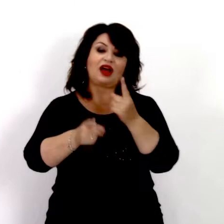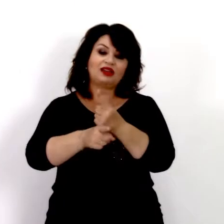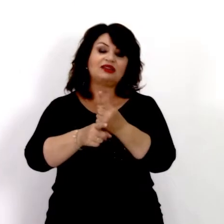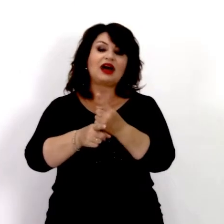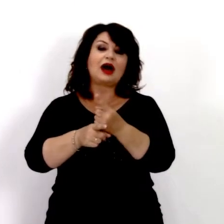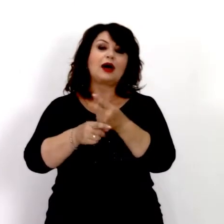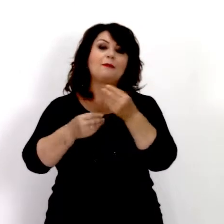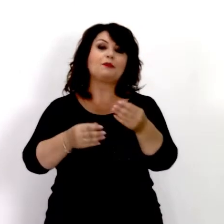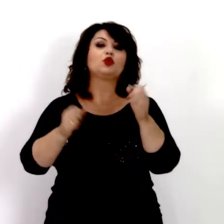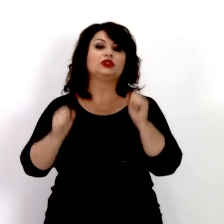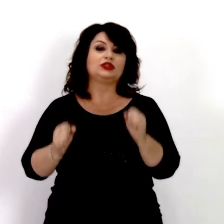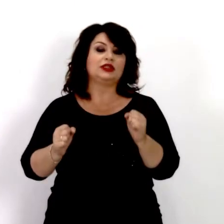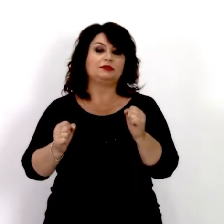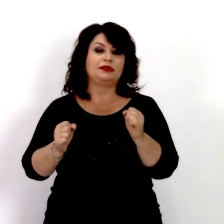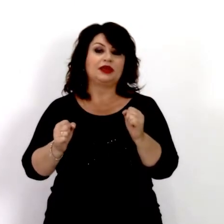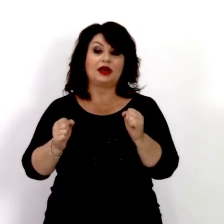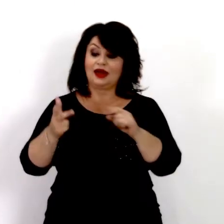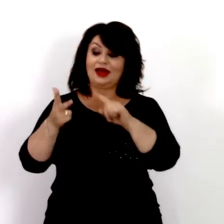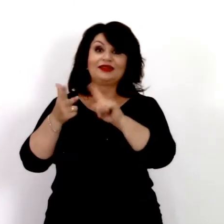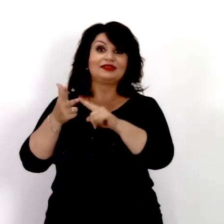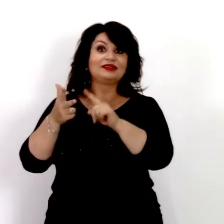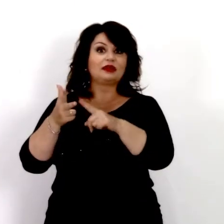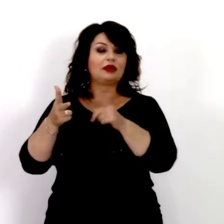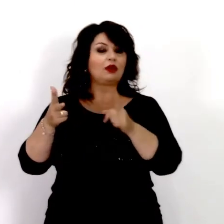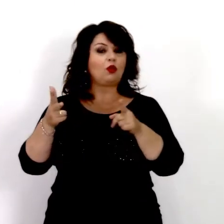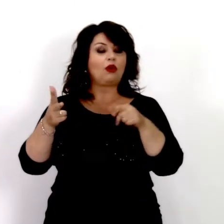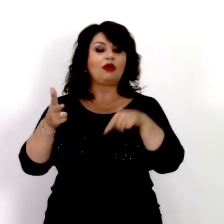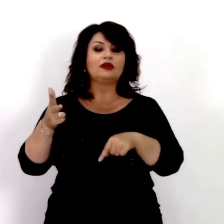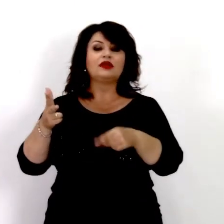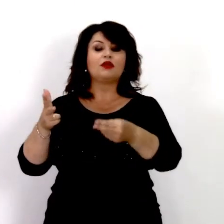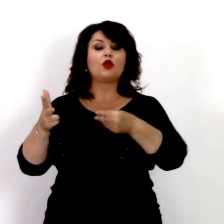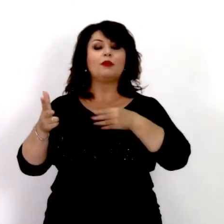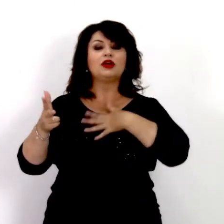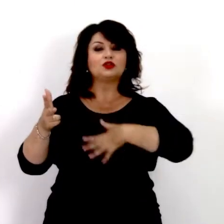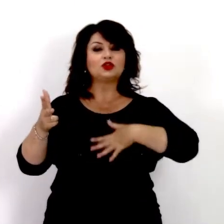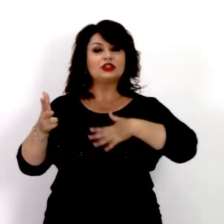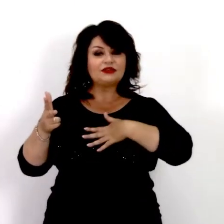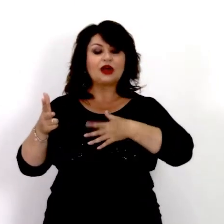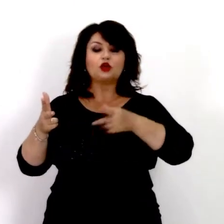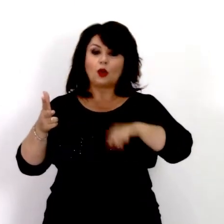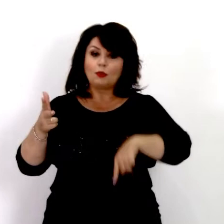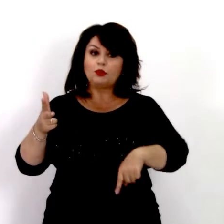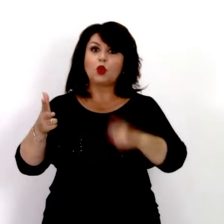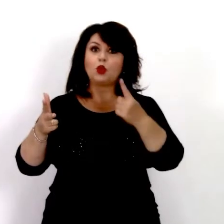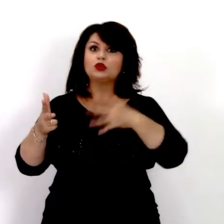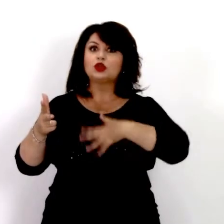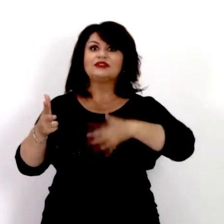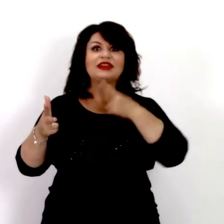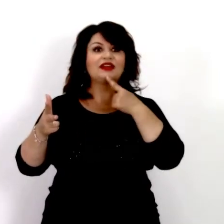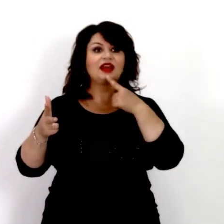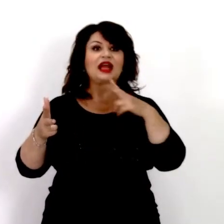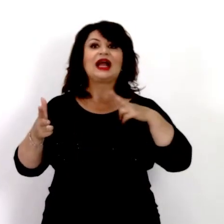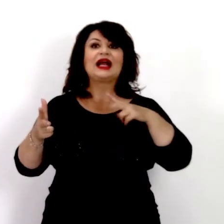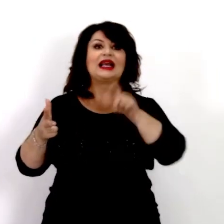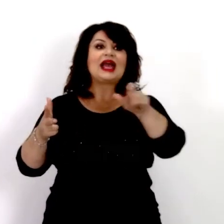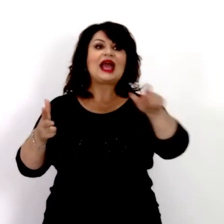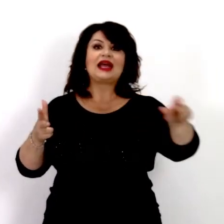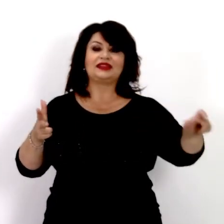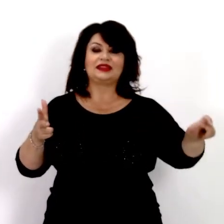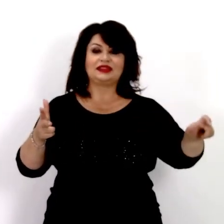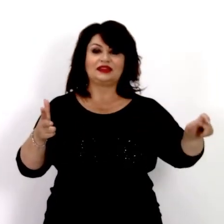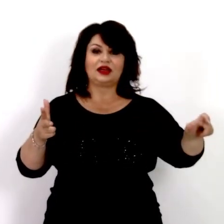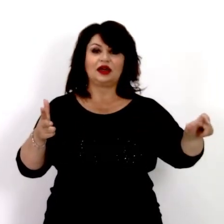consentono. Numero tre, non solo il palato deve essere soddisfatto, ma l'esperienza del cliente in generale. Per cui anche il menu